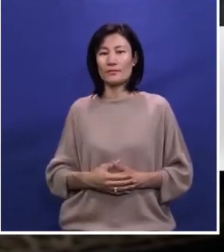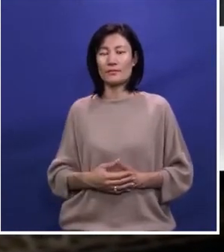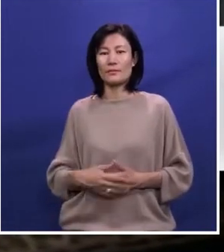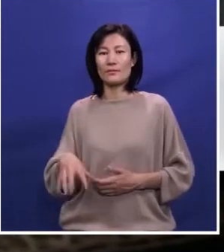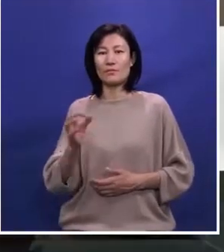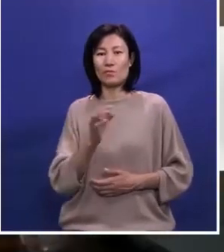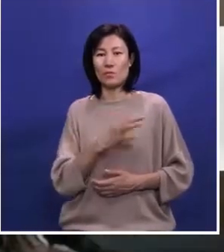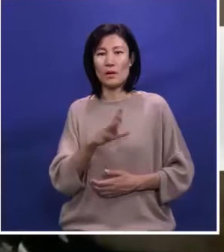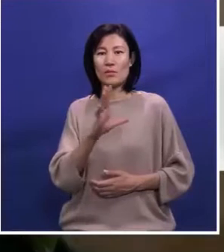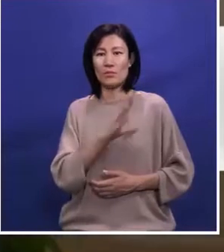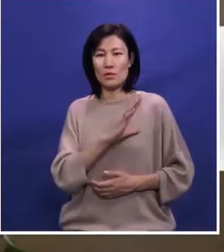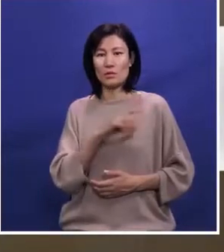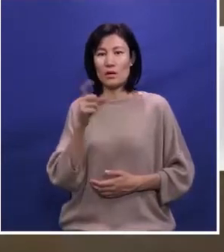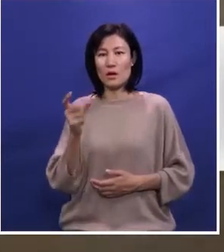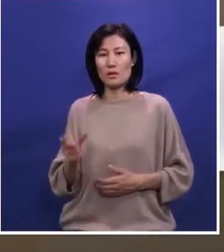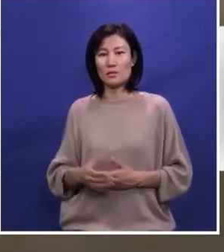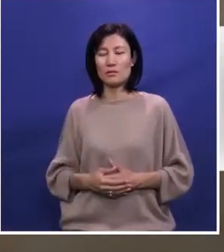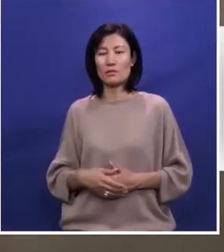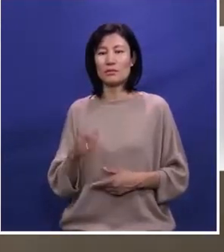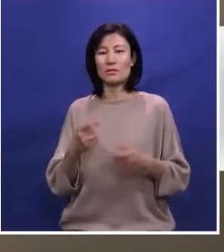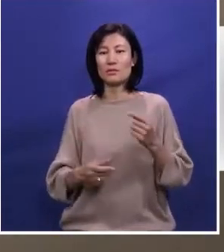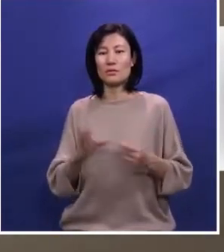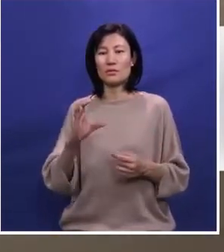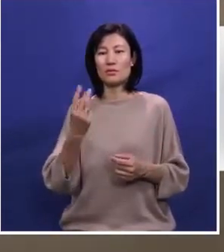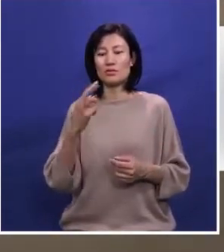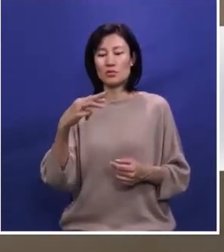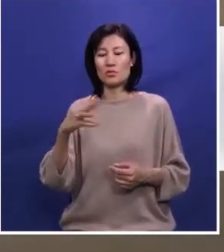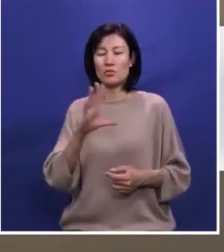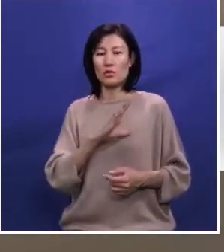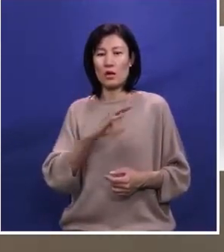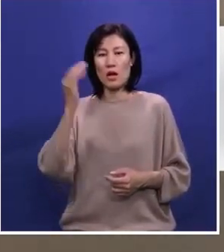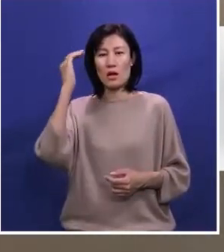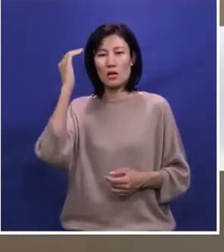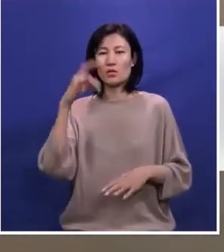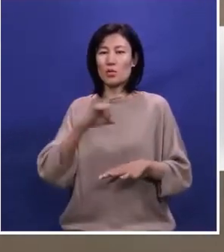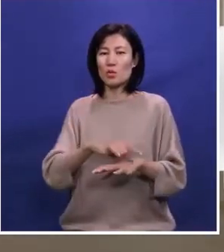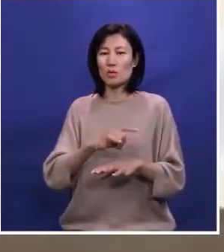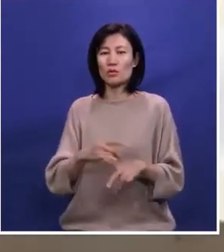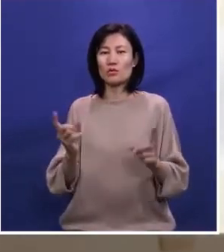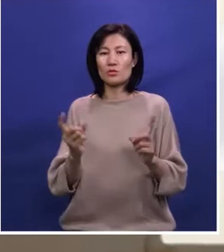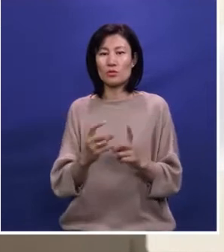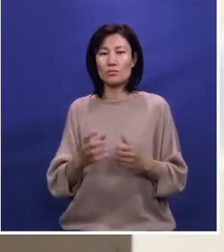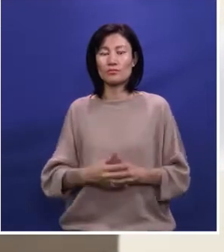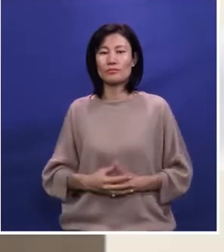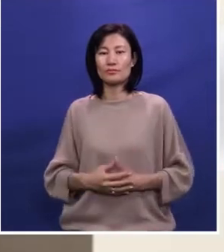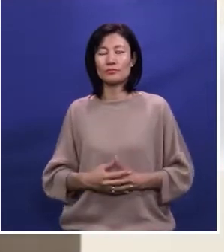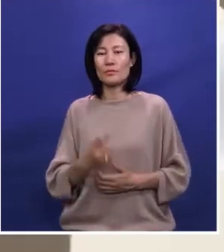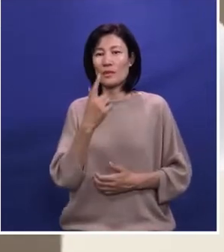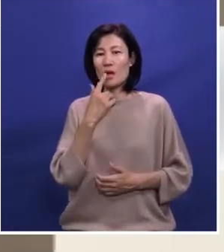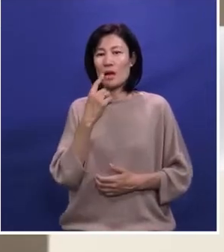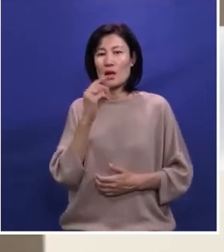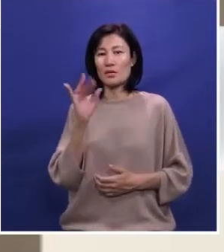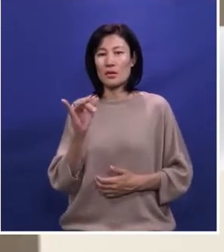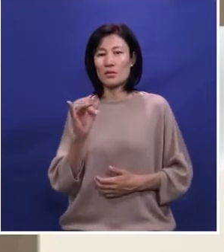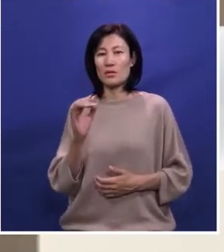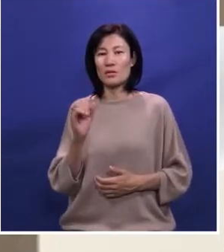болса, адам ақ болатын болса, одан сүт ағатын болған, егер жаңағыдай өтірік сөйлейтін болса, одан қан ағатын болған деген